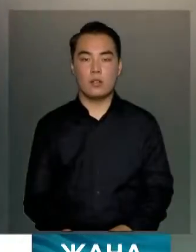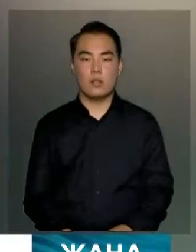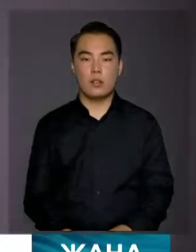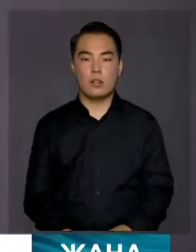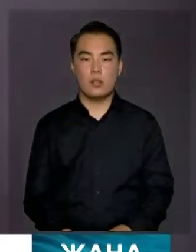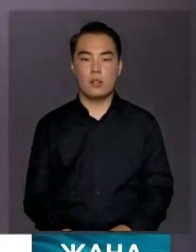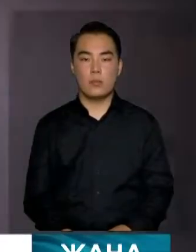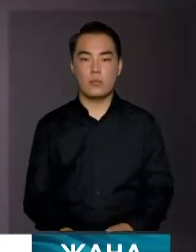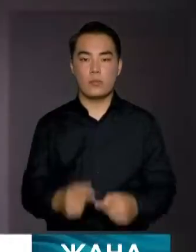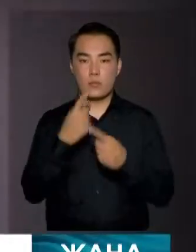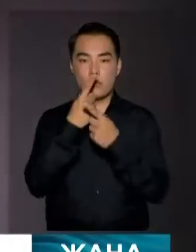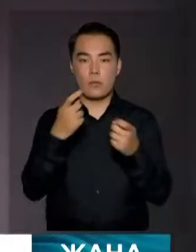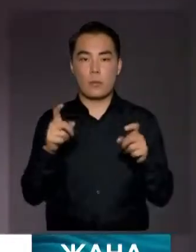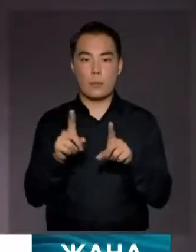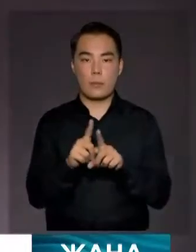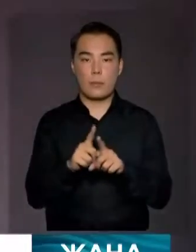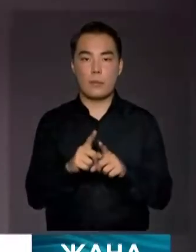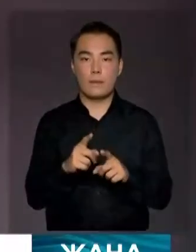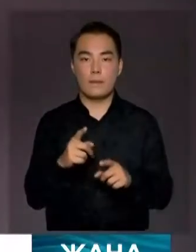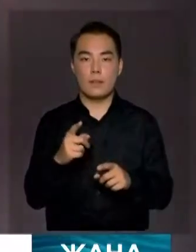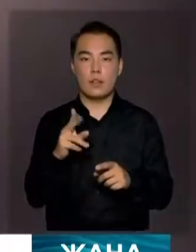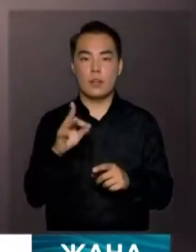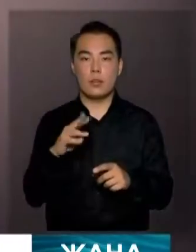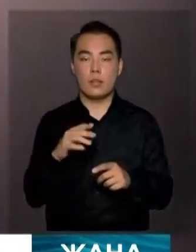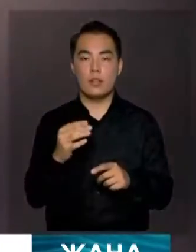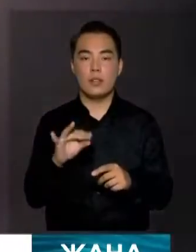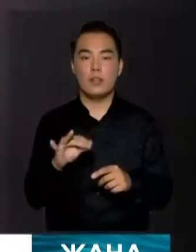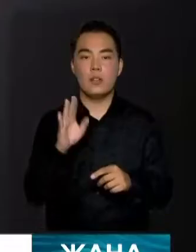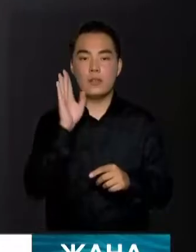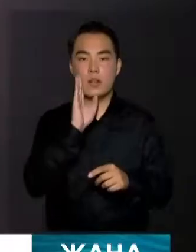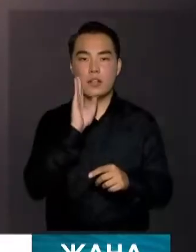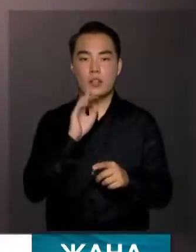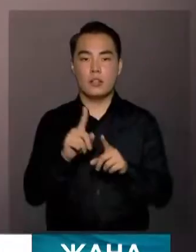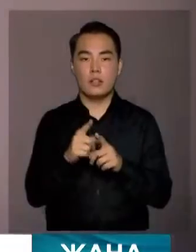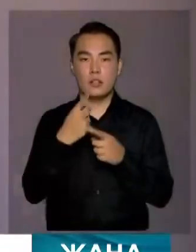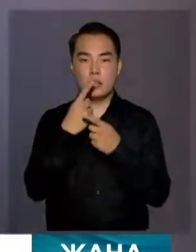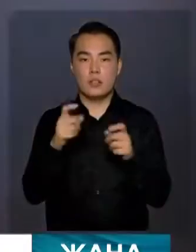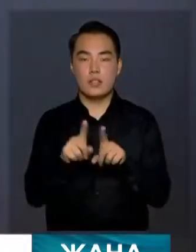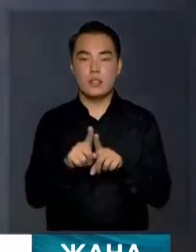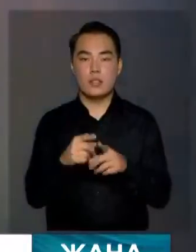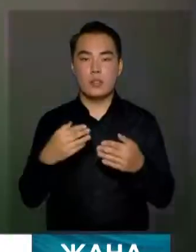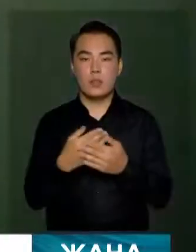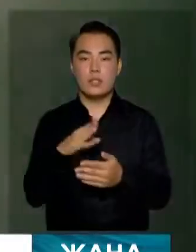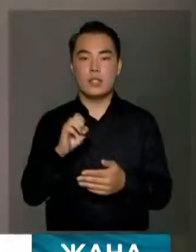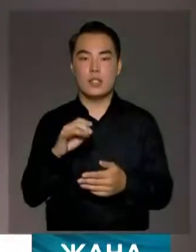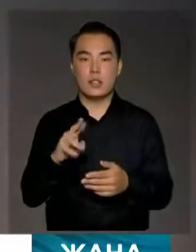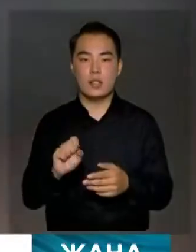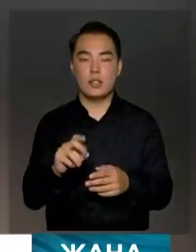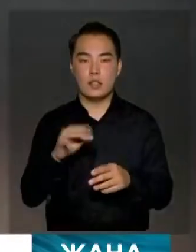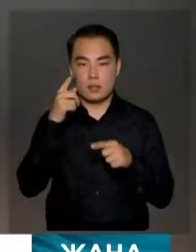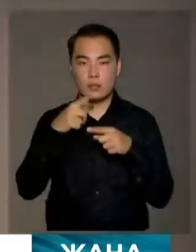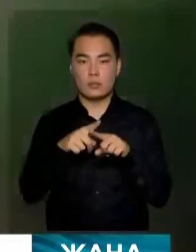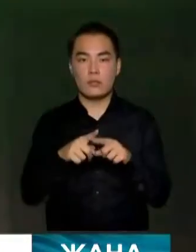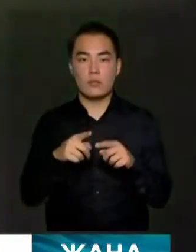жағдай бөлімінің мамандары жергілікті коммуналдық және су шаруашылығы қызметкерлерімен бірлесіп, арнайы техникалармен